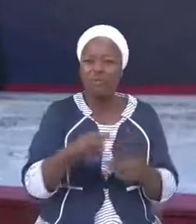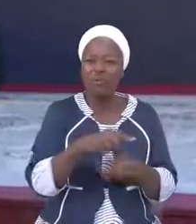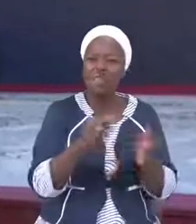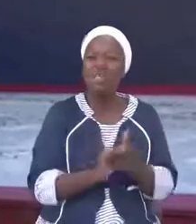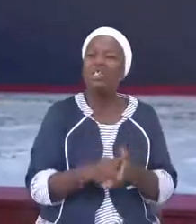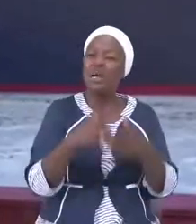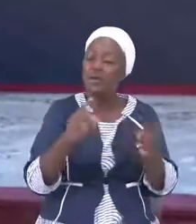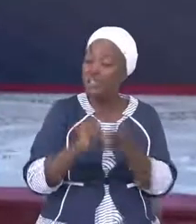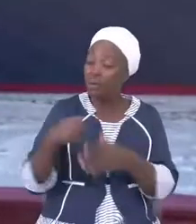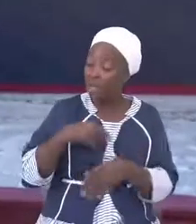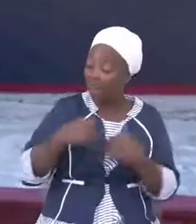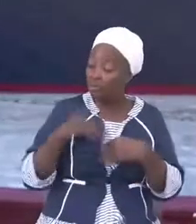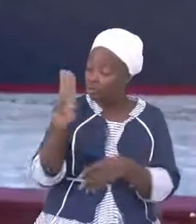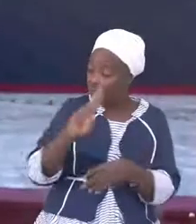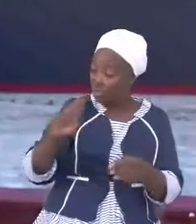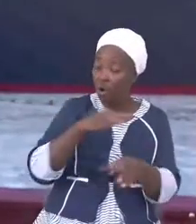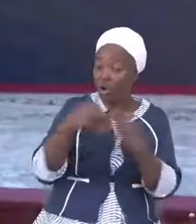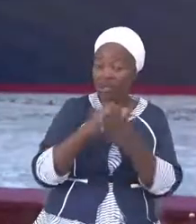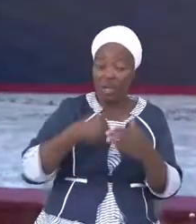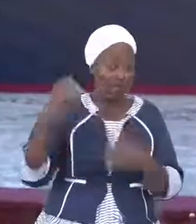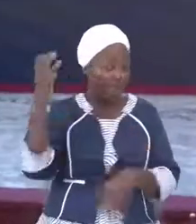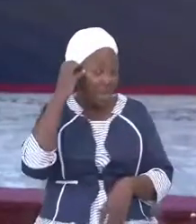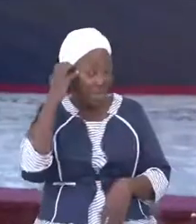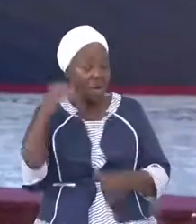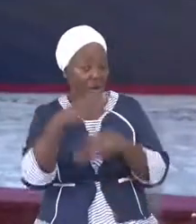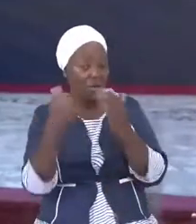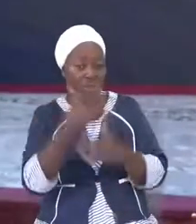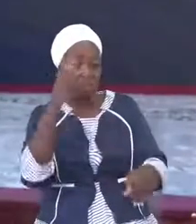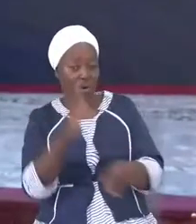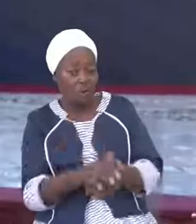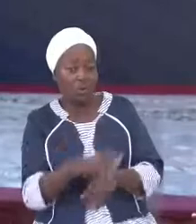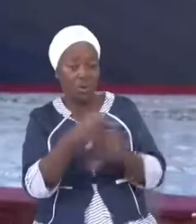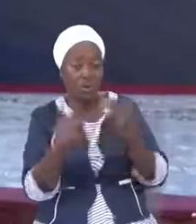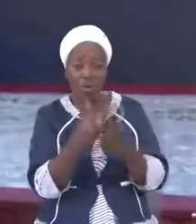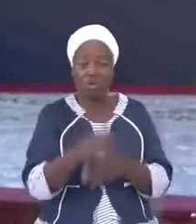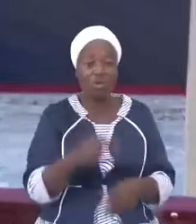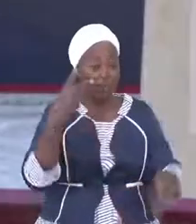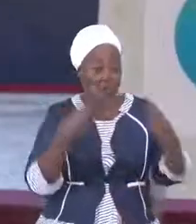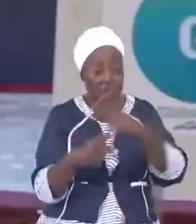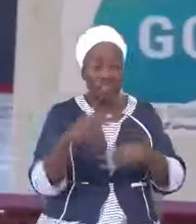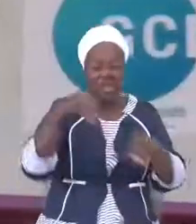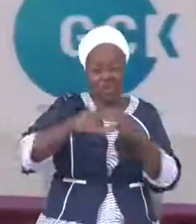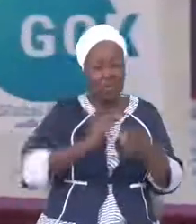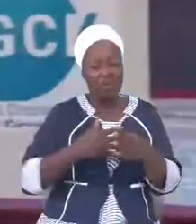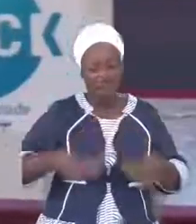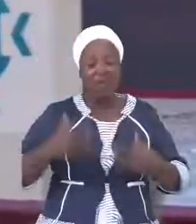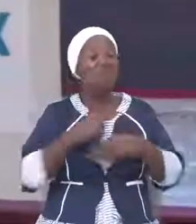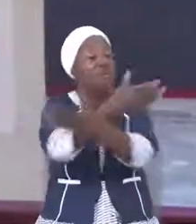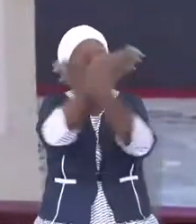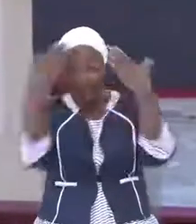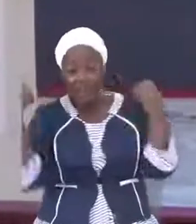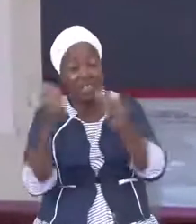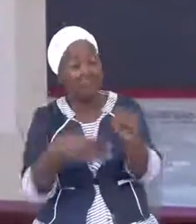l'événement se produit, qu'on doit appliquer la prédiction, la prophétie, la promesse à notre vie, on